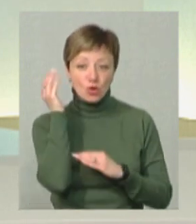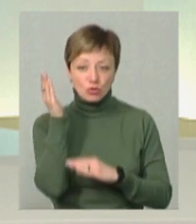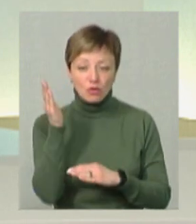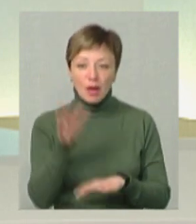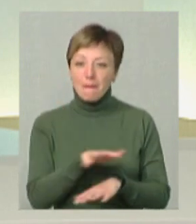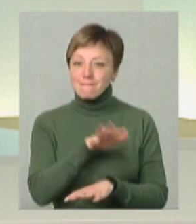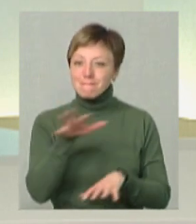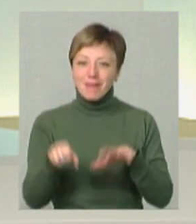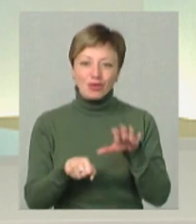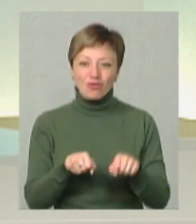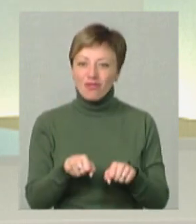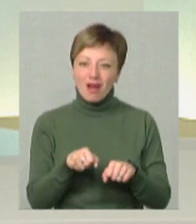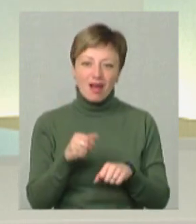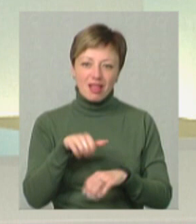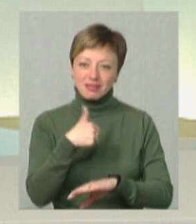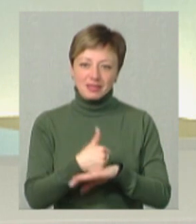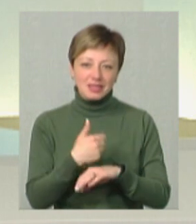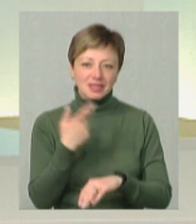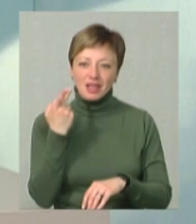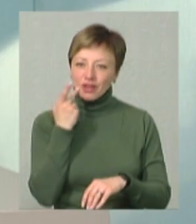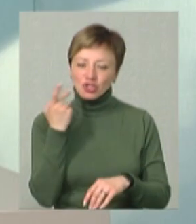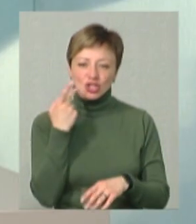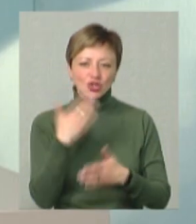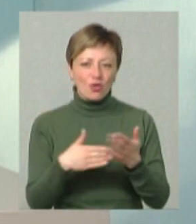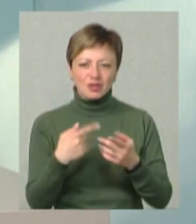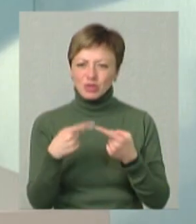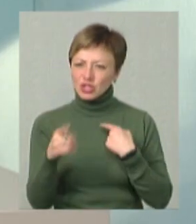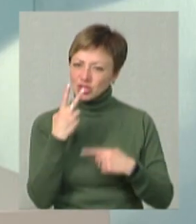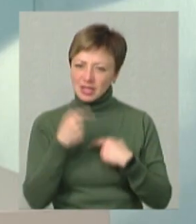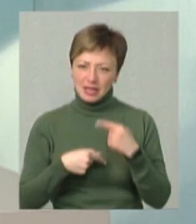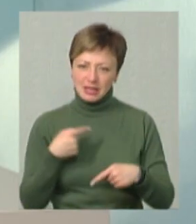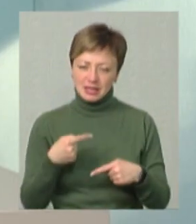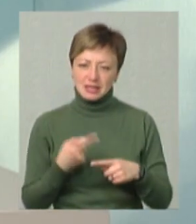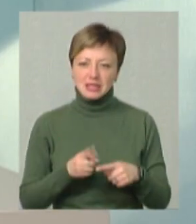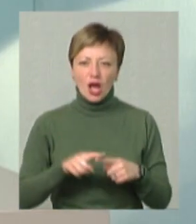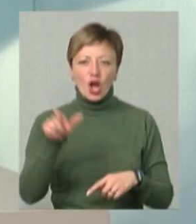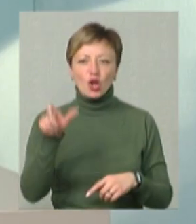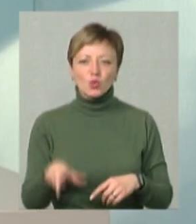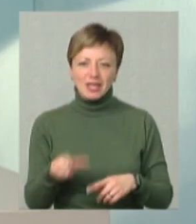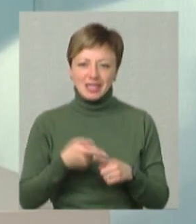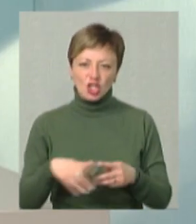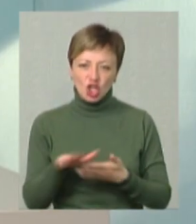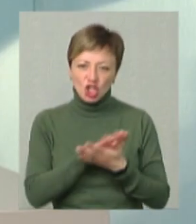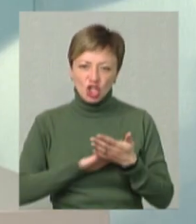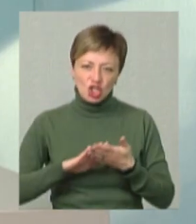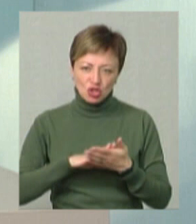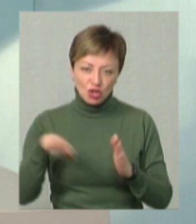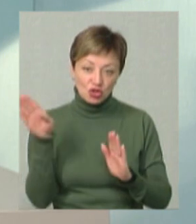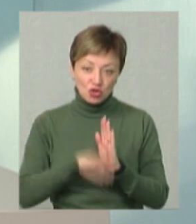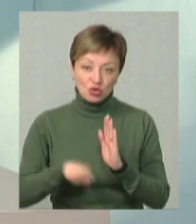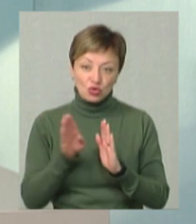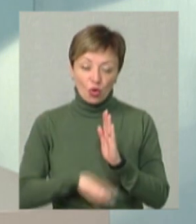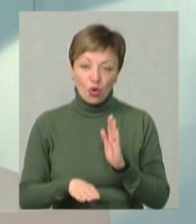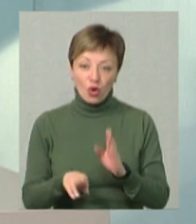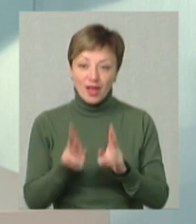панували зовсім інші традиції. Це людина – це ніщо, звати її